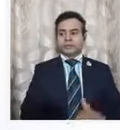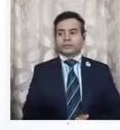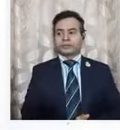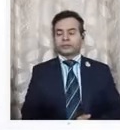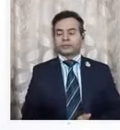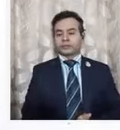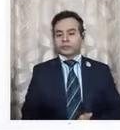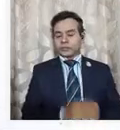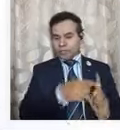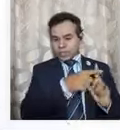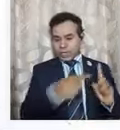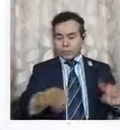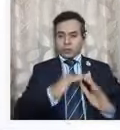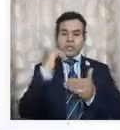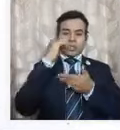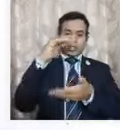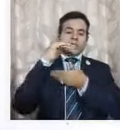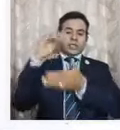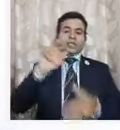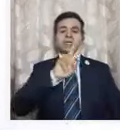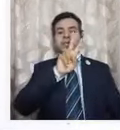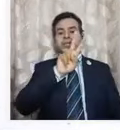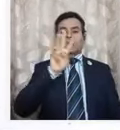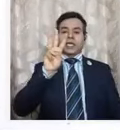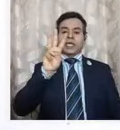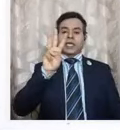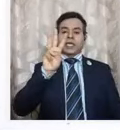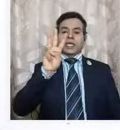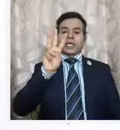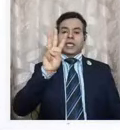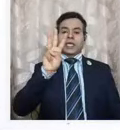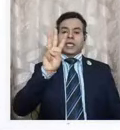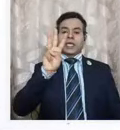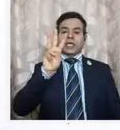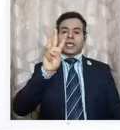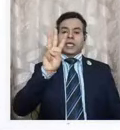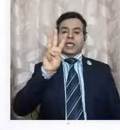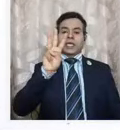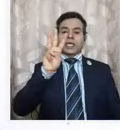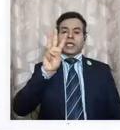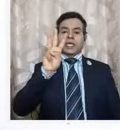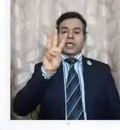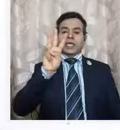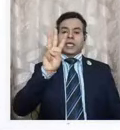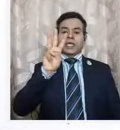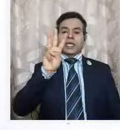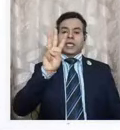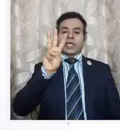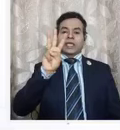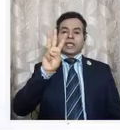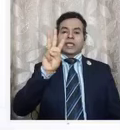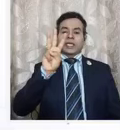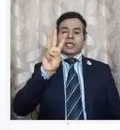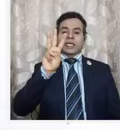23,81,164টি ব্যক্তিগত সুরক্ষা সামগ্রী। 24 ঘন্টায় বিতরণ হয়েছে 4,600টি, বর্তমানে মজুদ